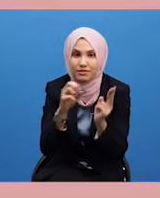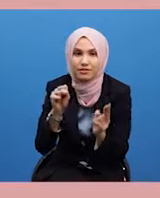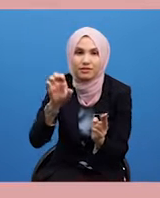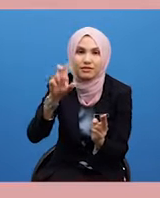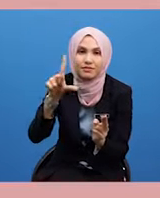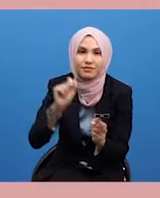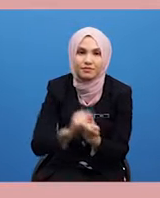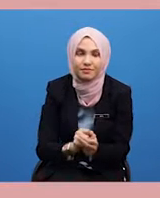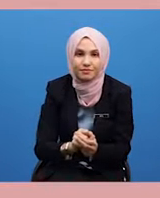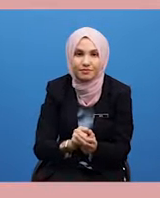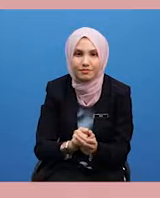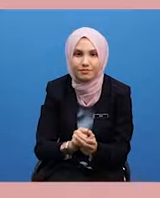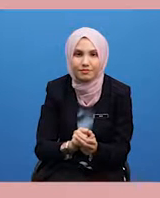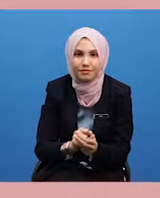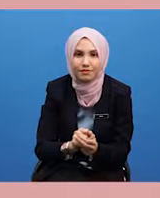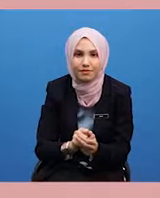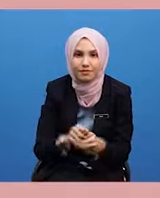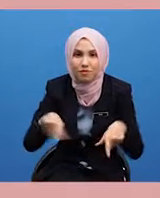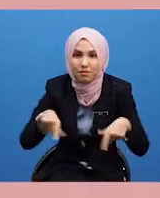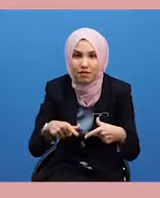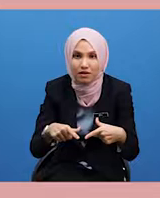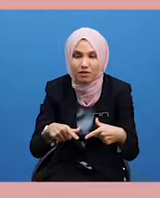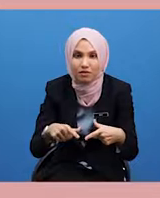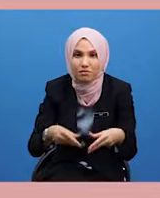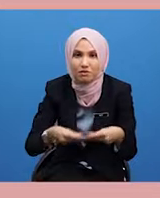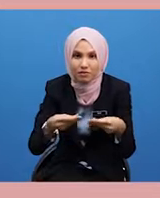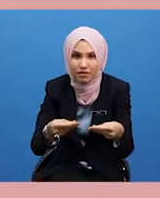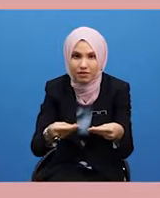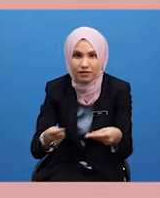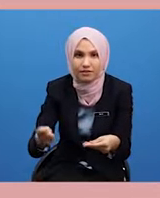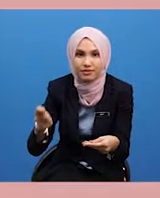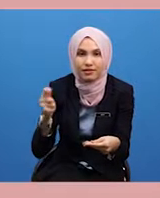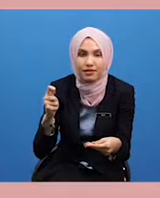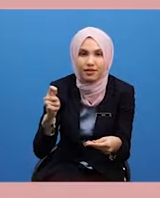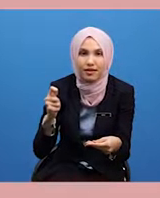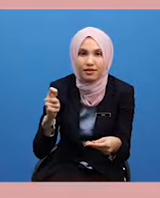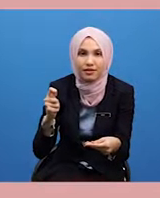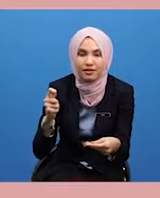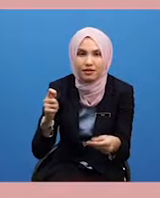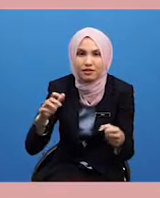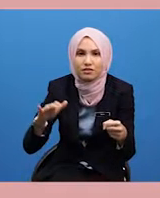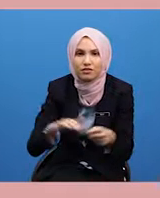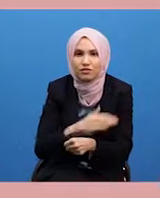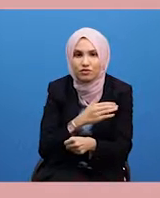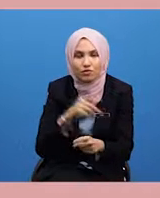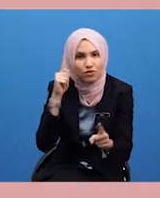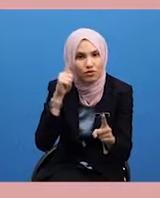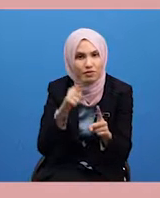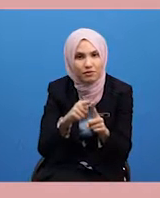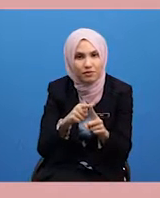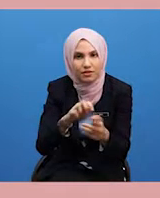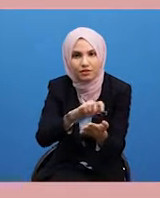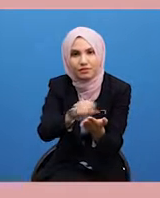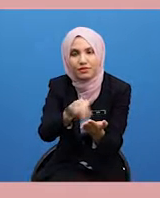Apabila respirasi sel boleh berlaku, hal ini bertujuan akan memberikan tenaga yang cukup